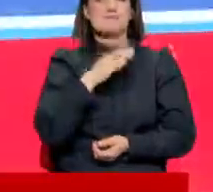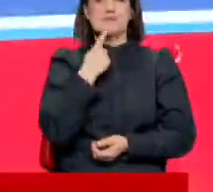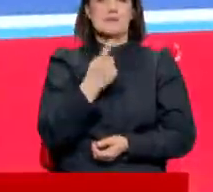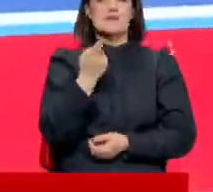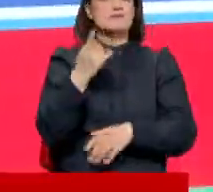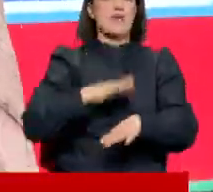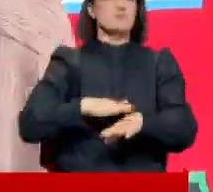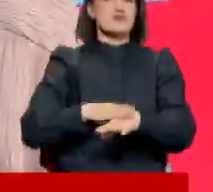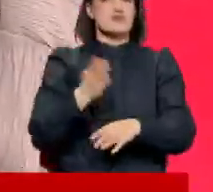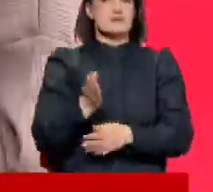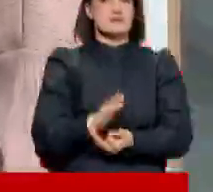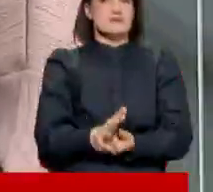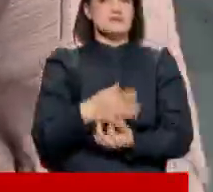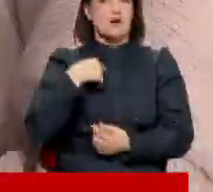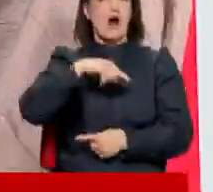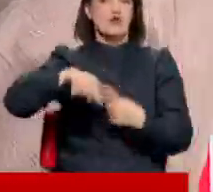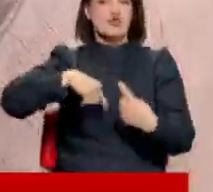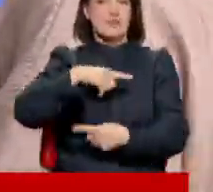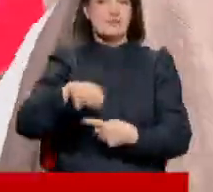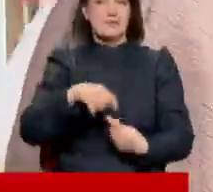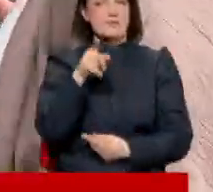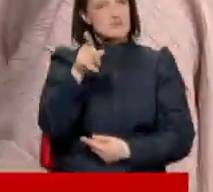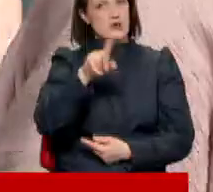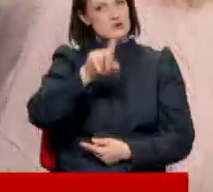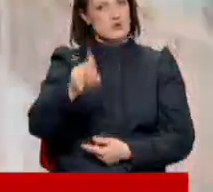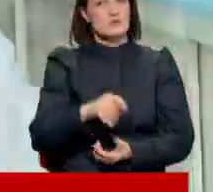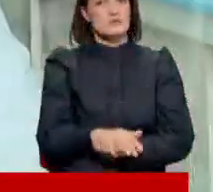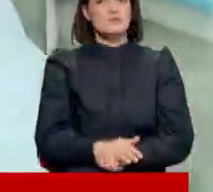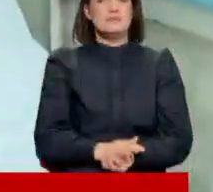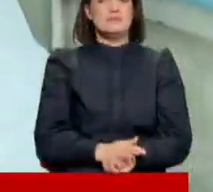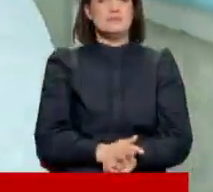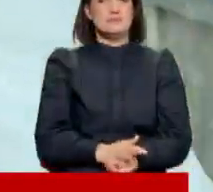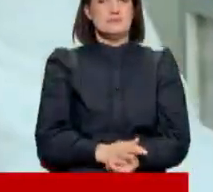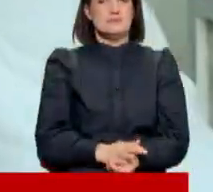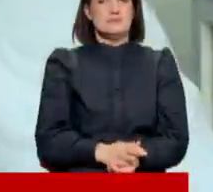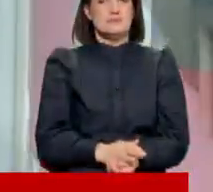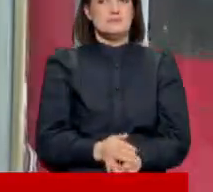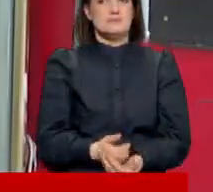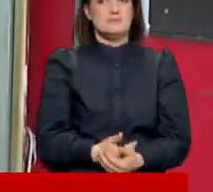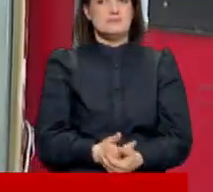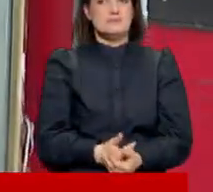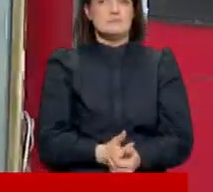Ne yapacaksınız şimdi? Arayacağım. Buraya da soracaksınız. Buraya da soracağım.